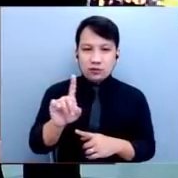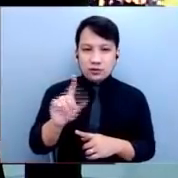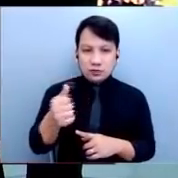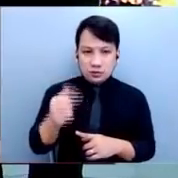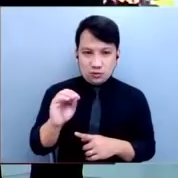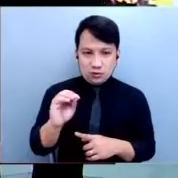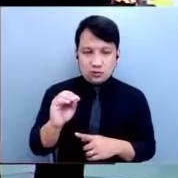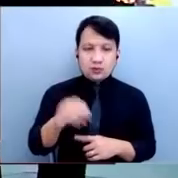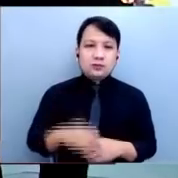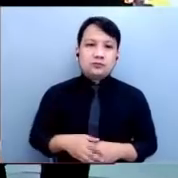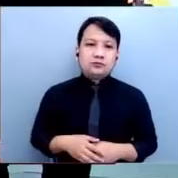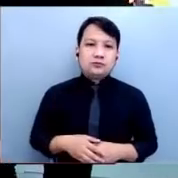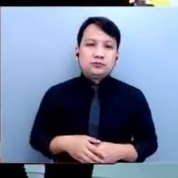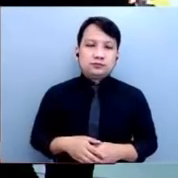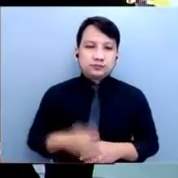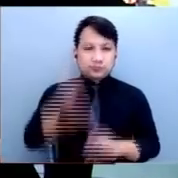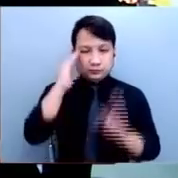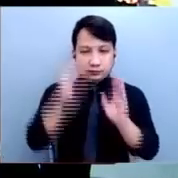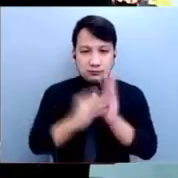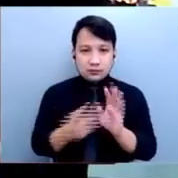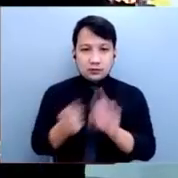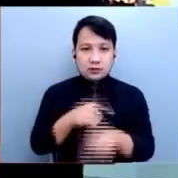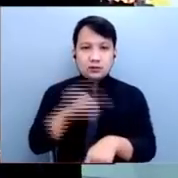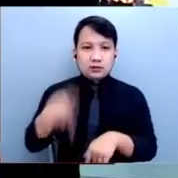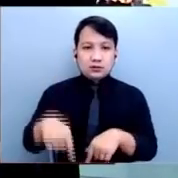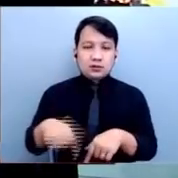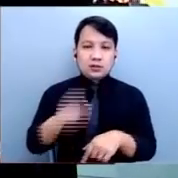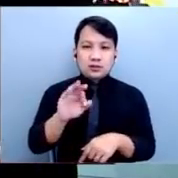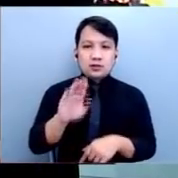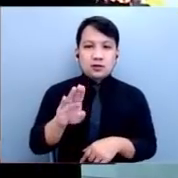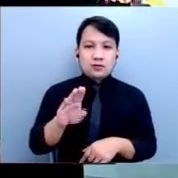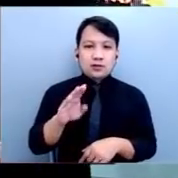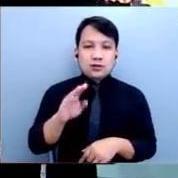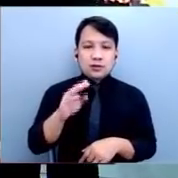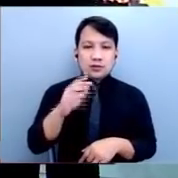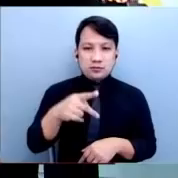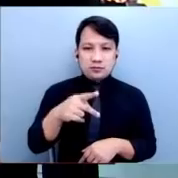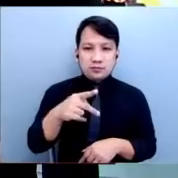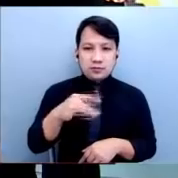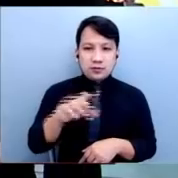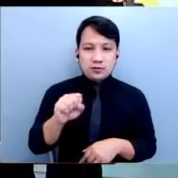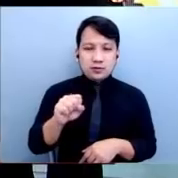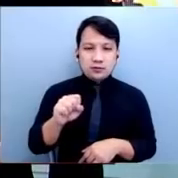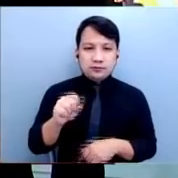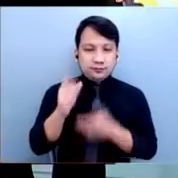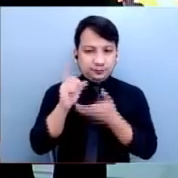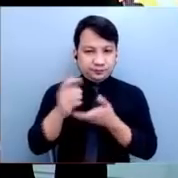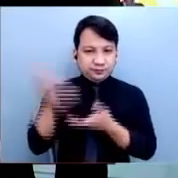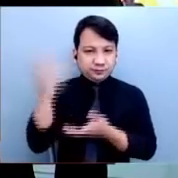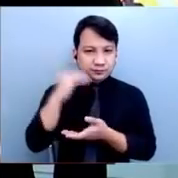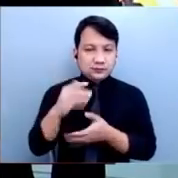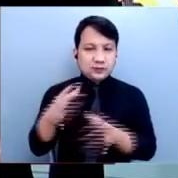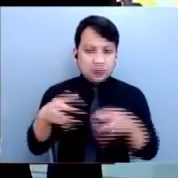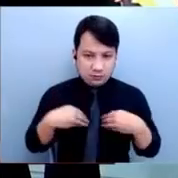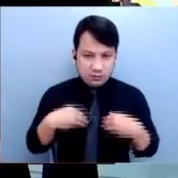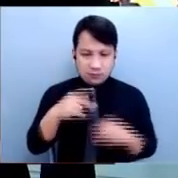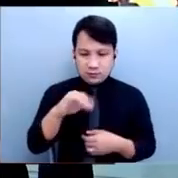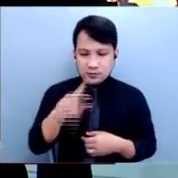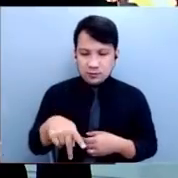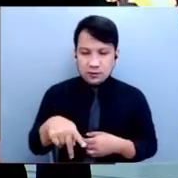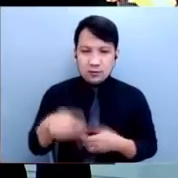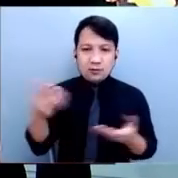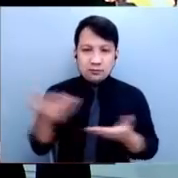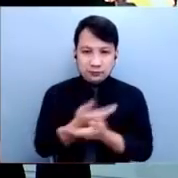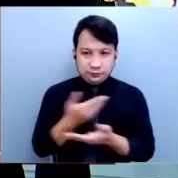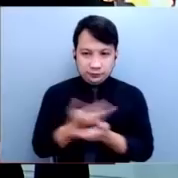9710. Ang litratong ito po ay mula sa Facebook page ng Pinoy Aviators ay kuha nung tanggapin ng PNP ang mga bagong